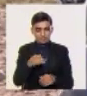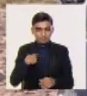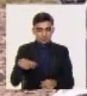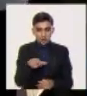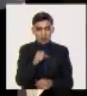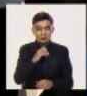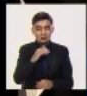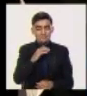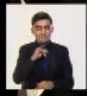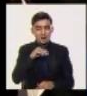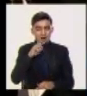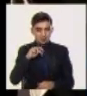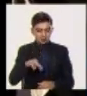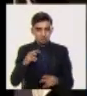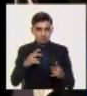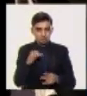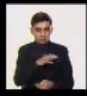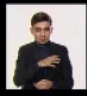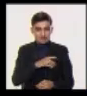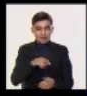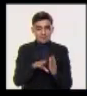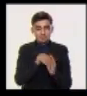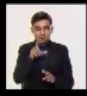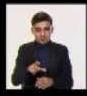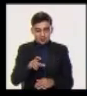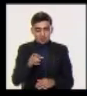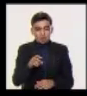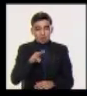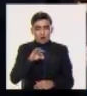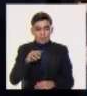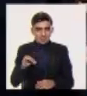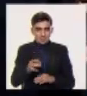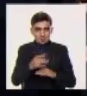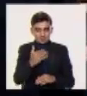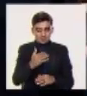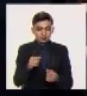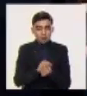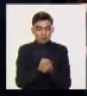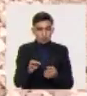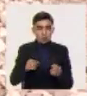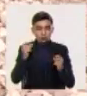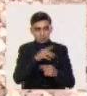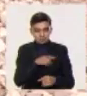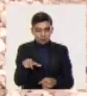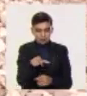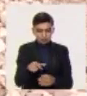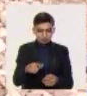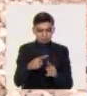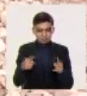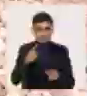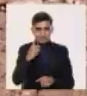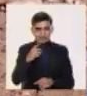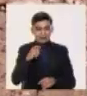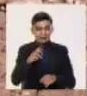асфальт. Депутат Тулебийского маслихата Ермембай Майлабаев выяснил, что согласно проектно-сметной документации, асфальтирование полукилометровой